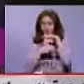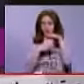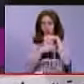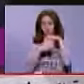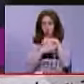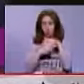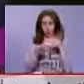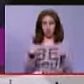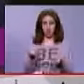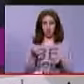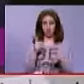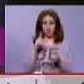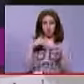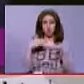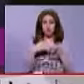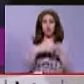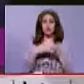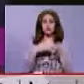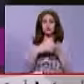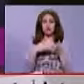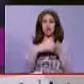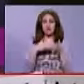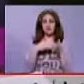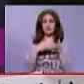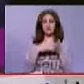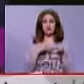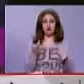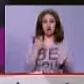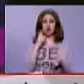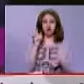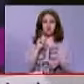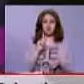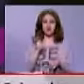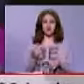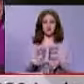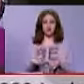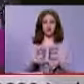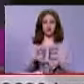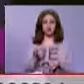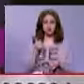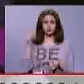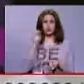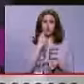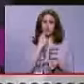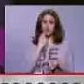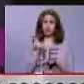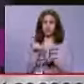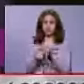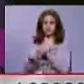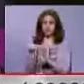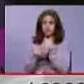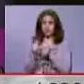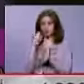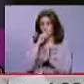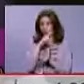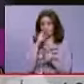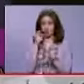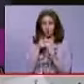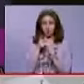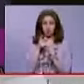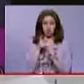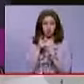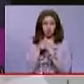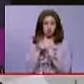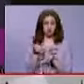بقى ان الموظف ده لوحده اللي بيشتغل في الوحده المحليه، ولا في رئيس للوحده وموظفين داخلين خارجين. الحكايه بقت بازره